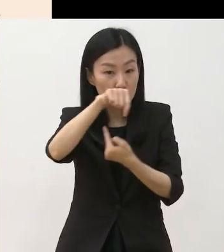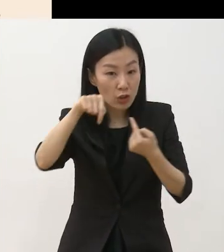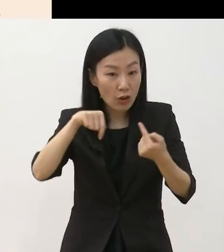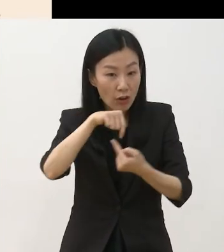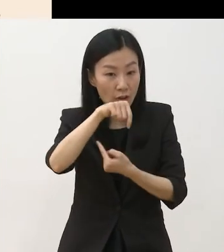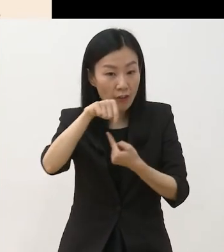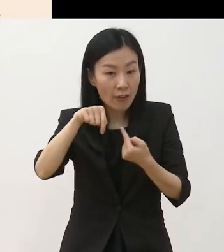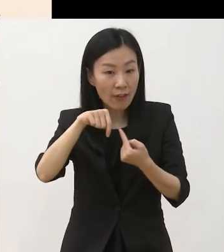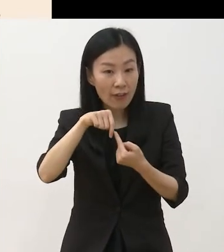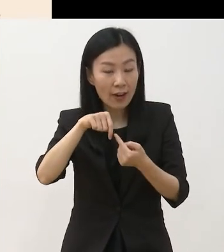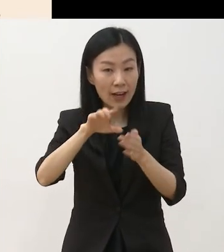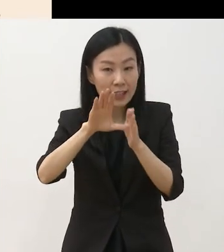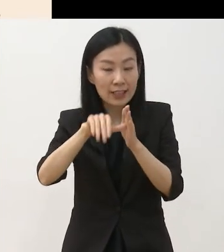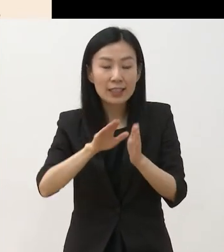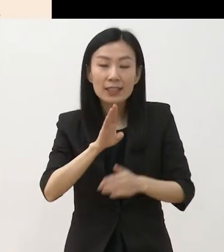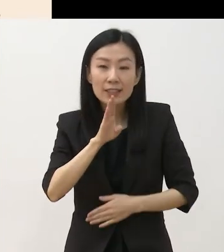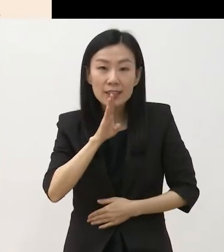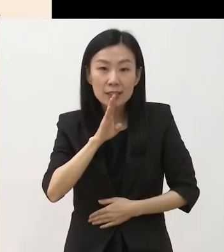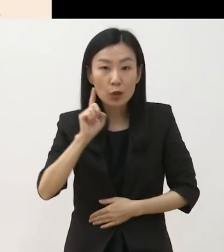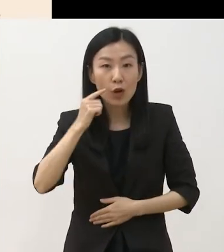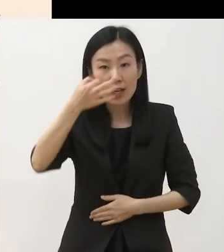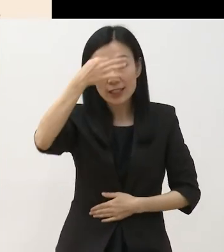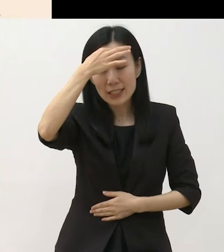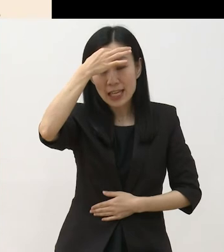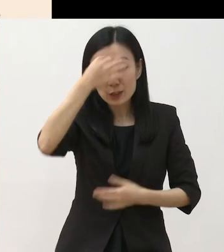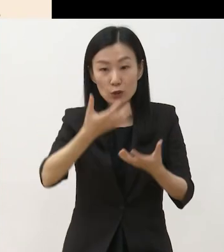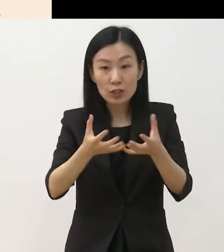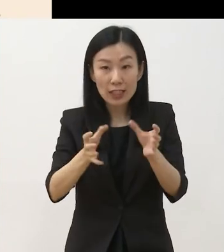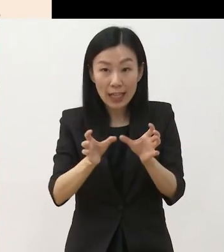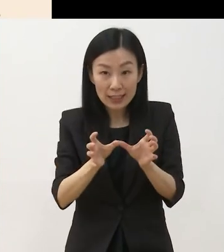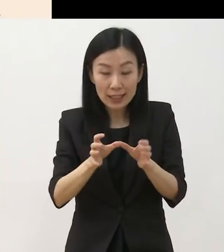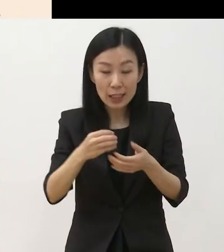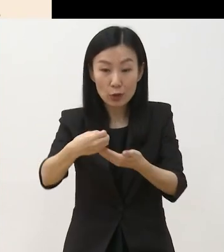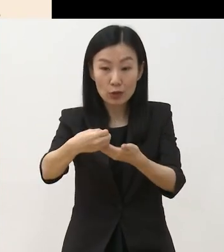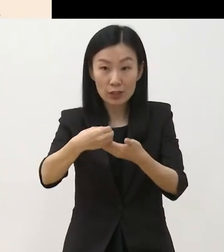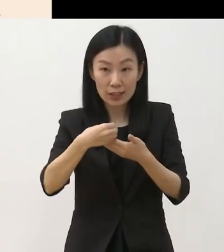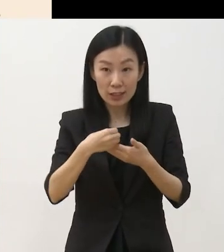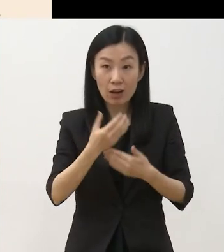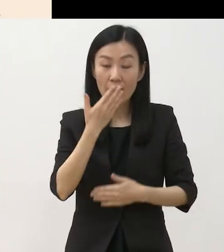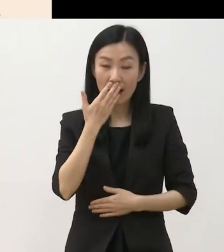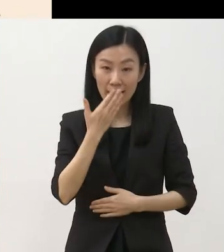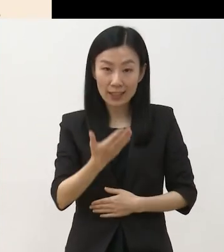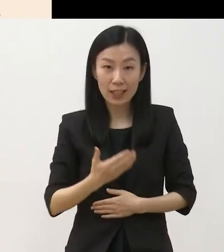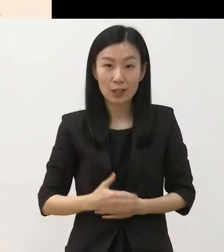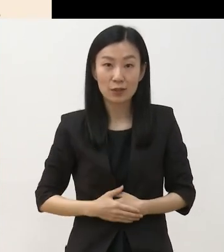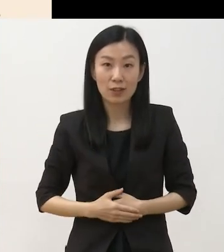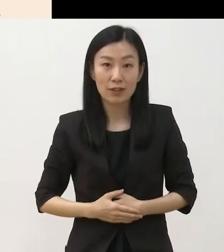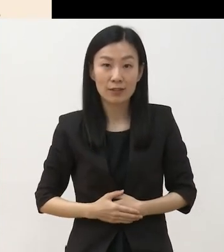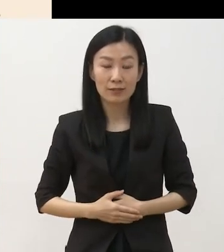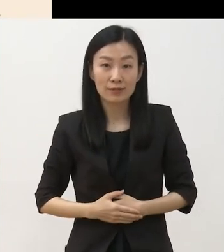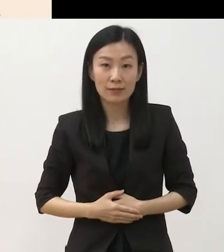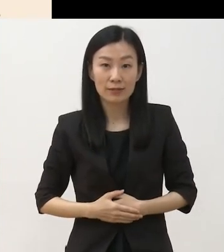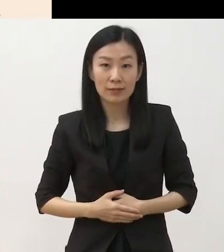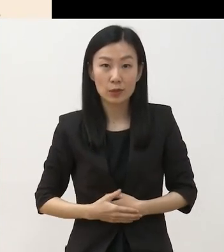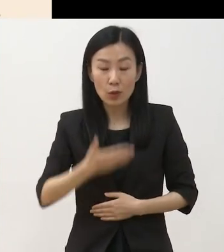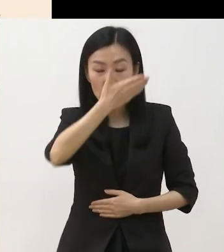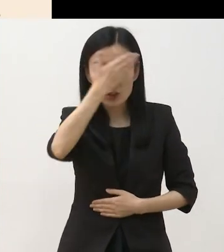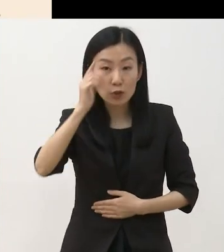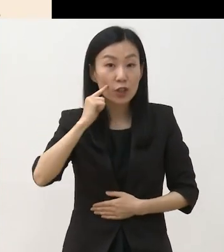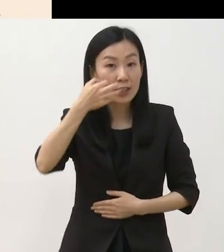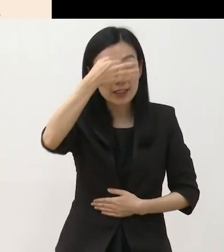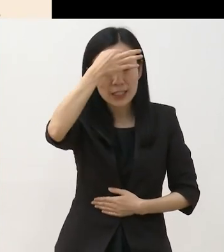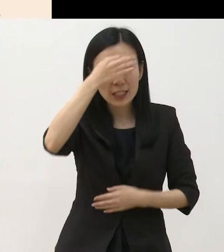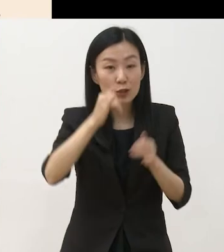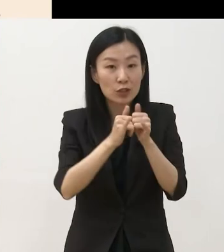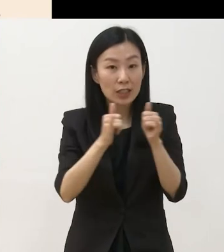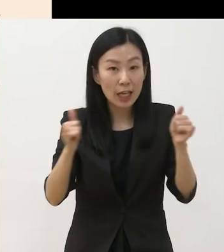안에서 실질적으로 예술 단체도 지원의 대상이 되어지고요. 그 다음에 또 청년